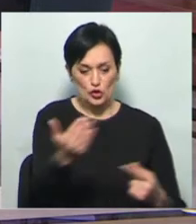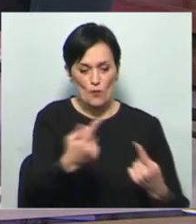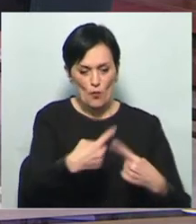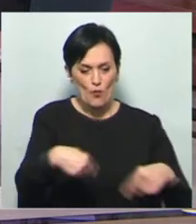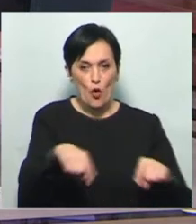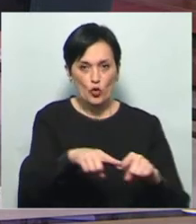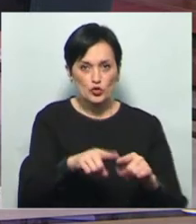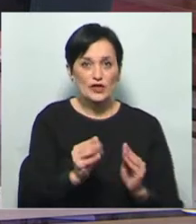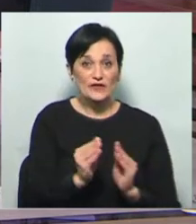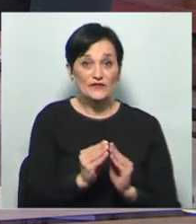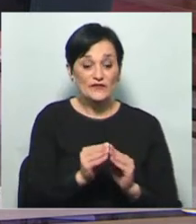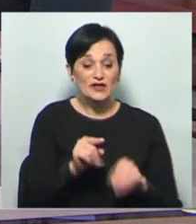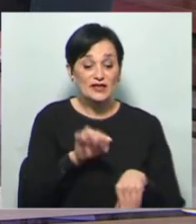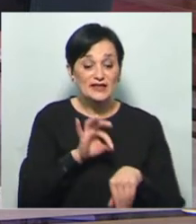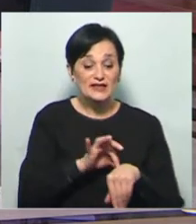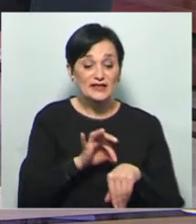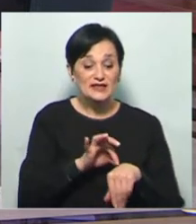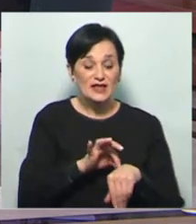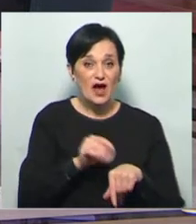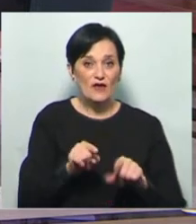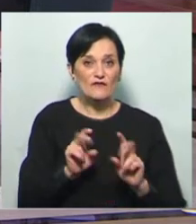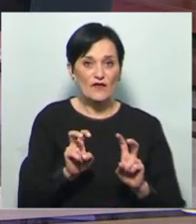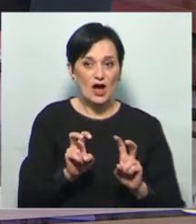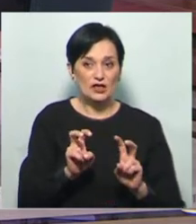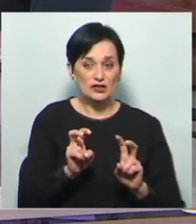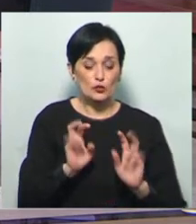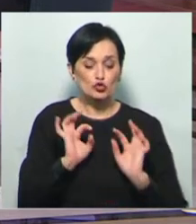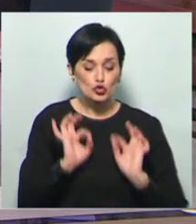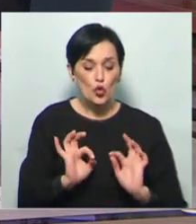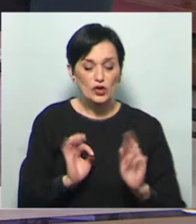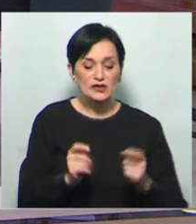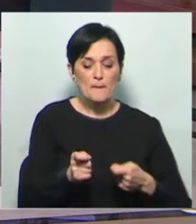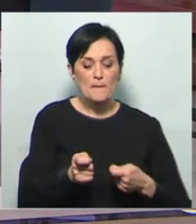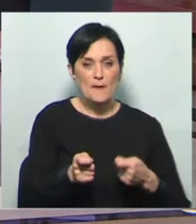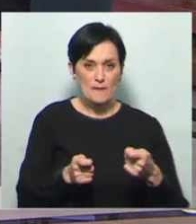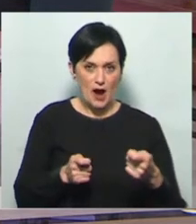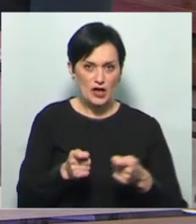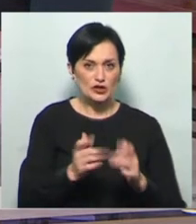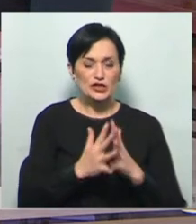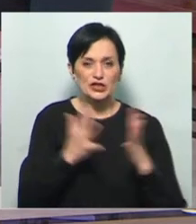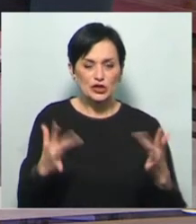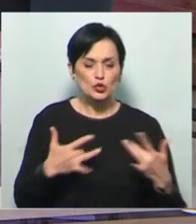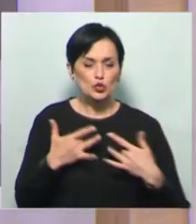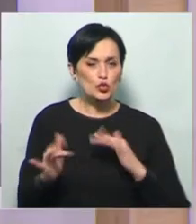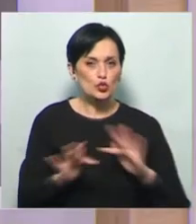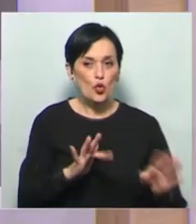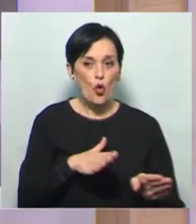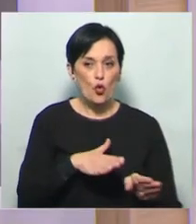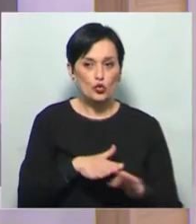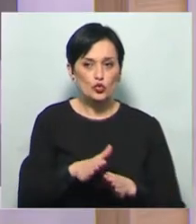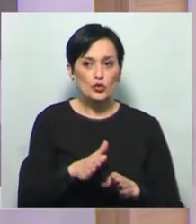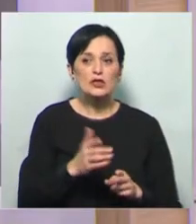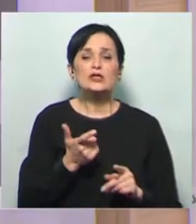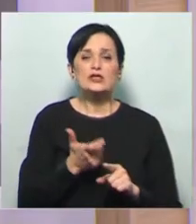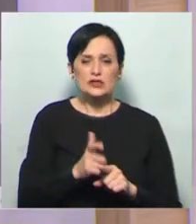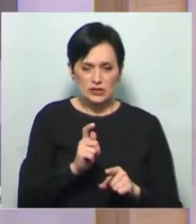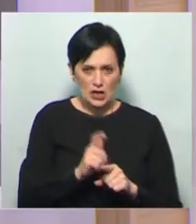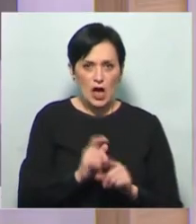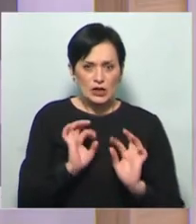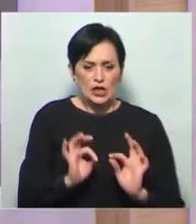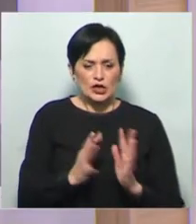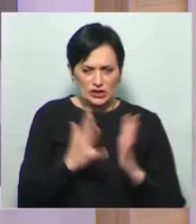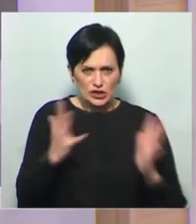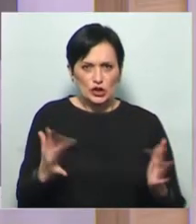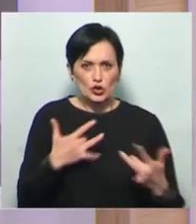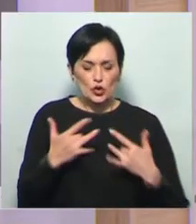თქმა უნდა, იგივე ამ დაავადების სწორად მართვაში ძალიან დიდ როლს შეასრულებს. უდავოდ ძალიან დიდ როლს შეასრულებს, მითუმეტეს,